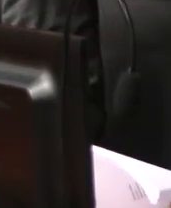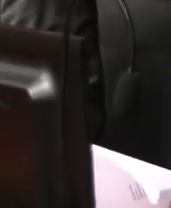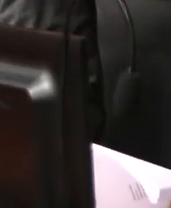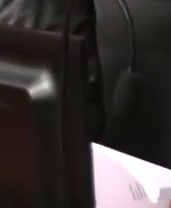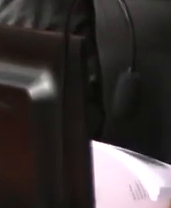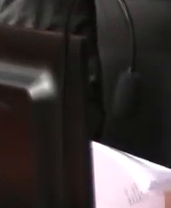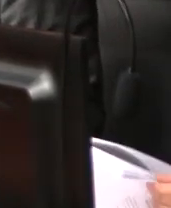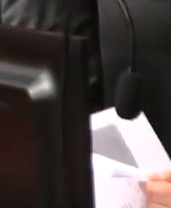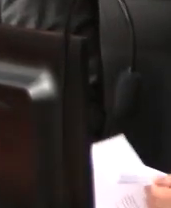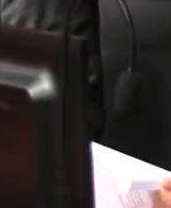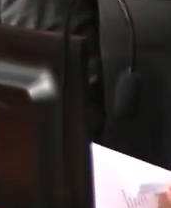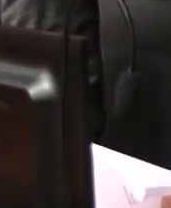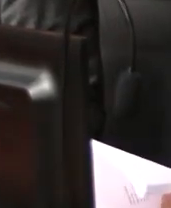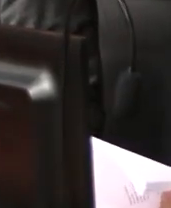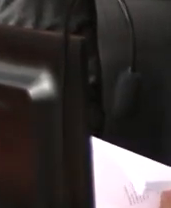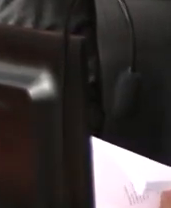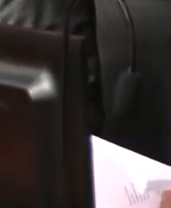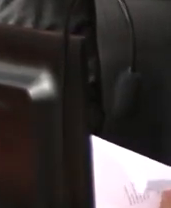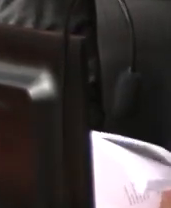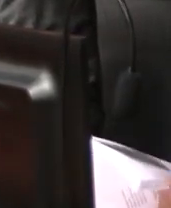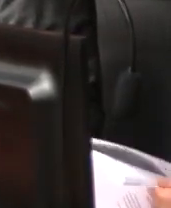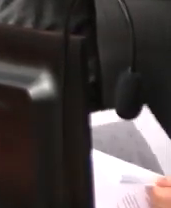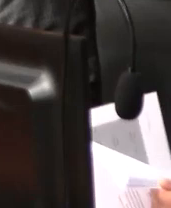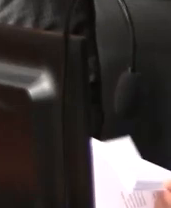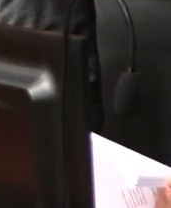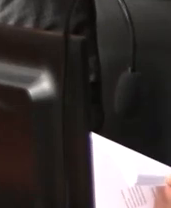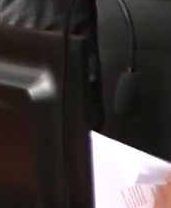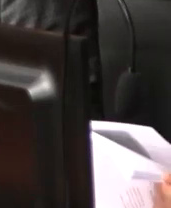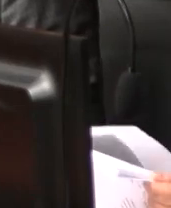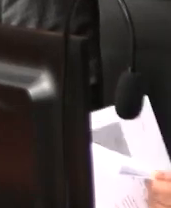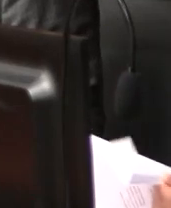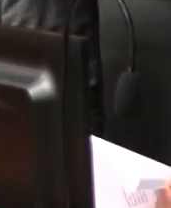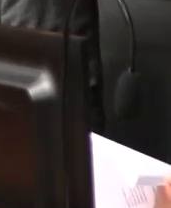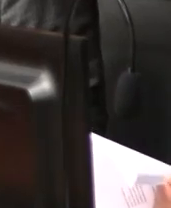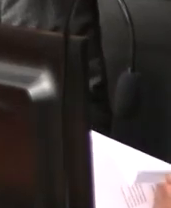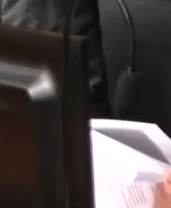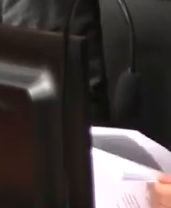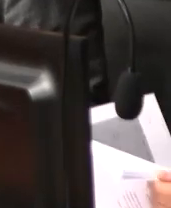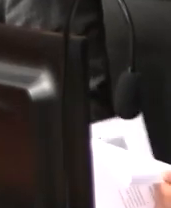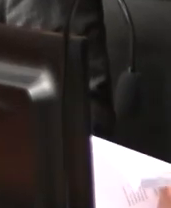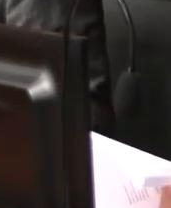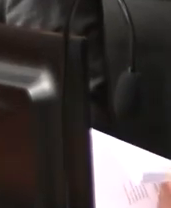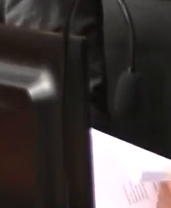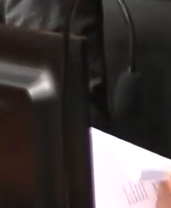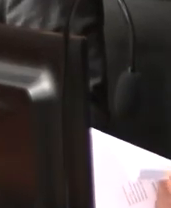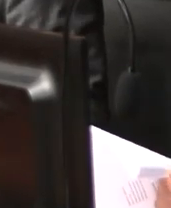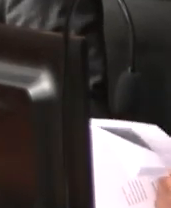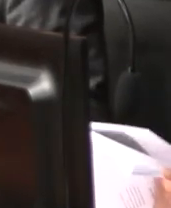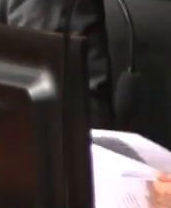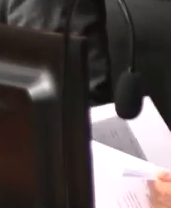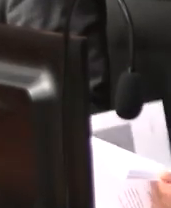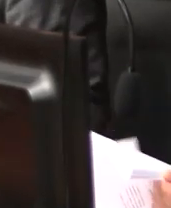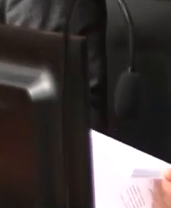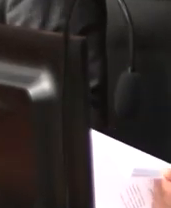štyri predmetné komisie, finančná, sociálna oblasť, zdravotníctvo, školstvo aj telesnú kultúru a kultúru, prijali materiál bez